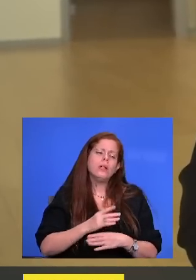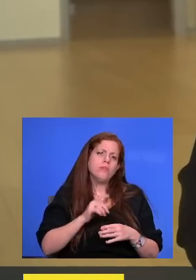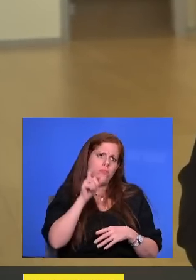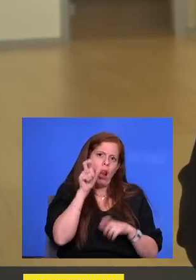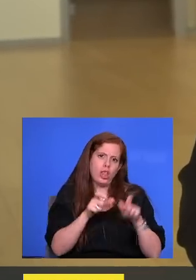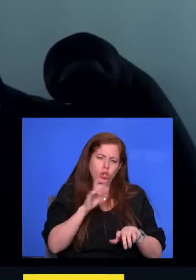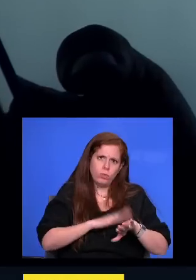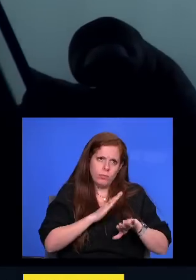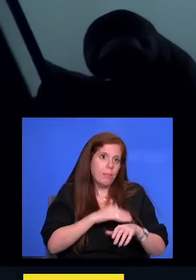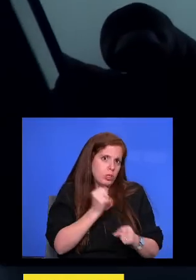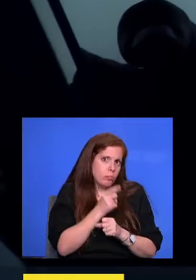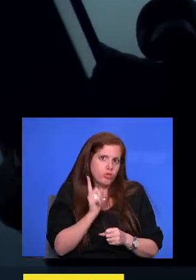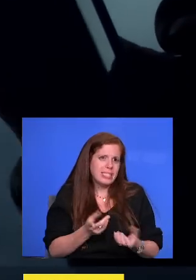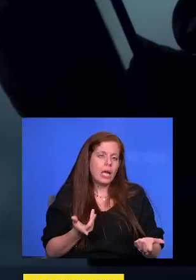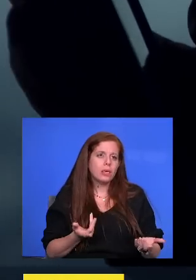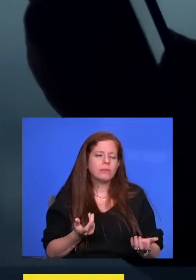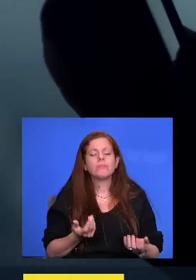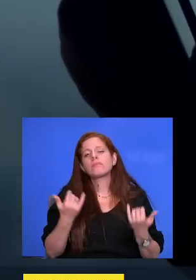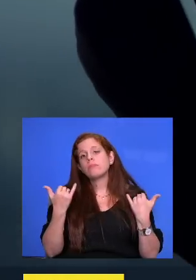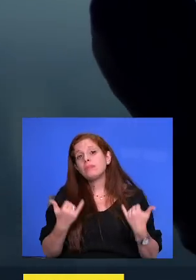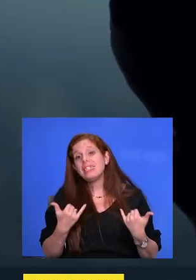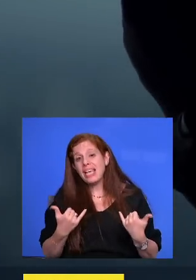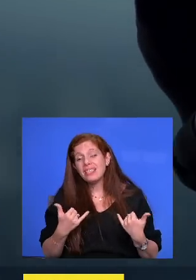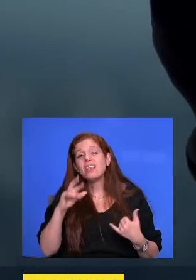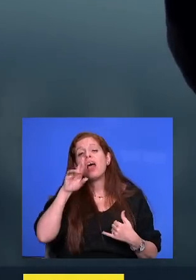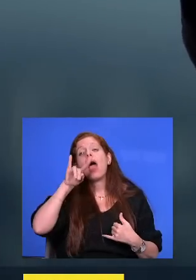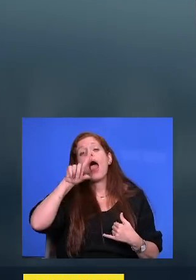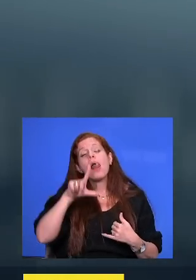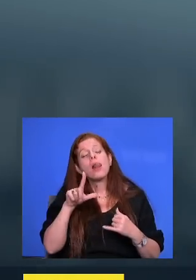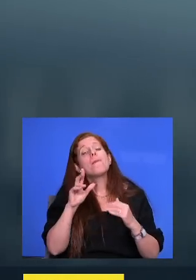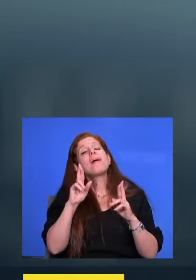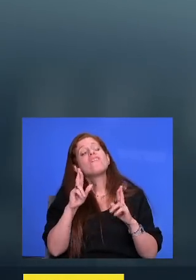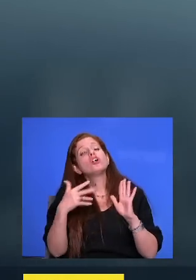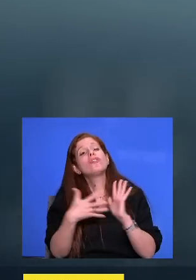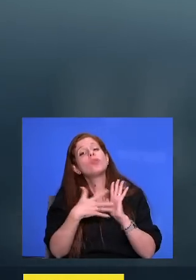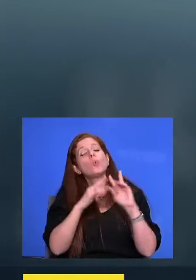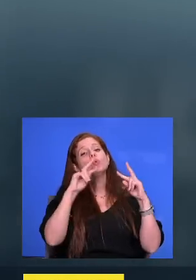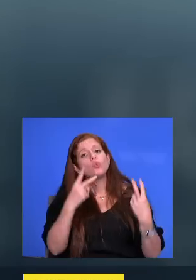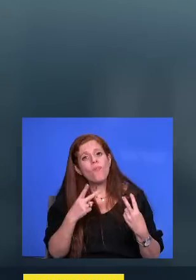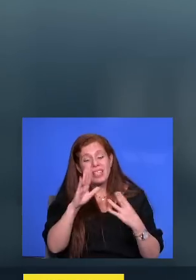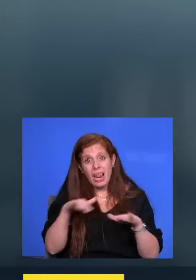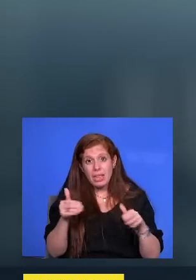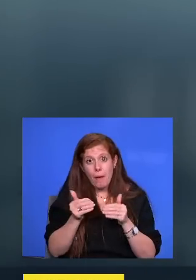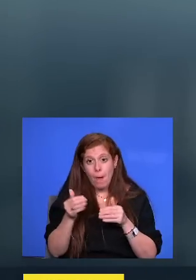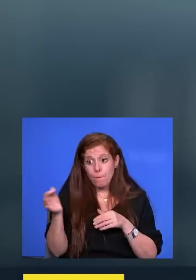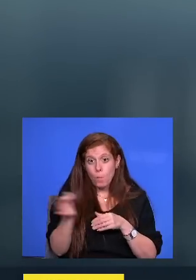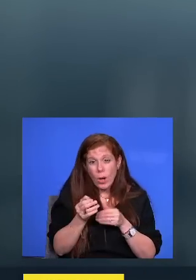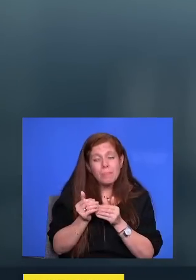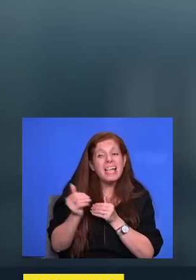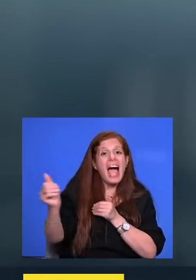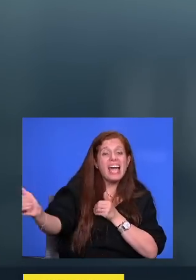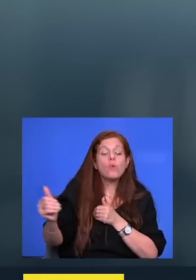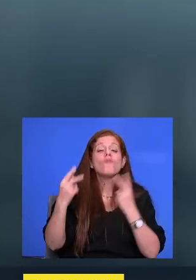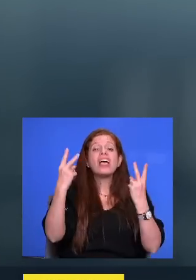המוסמכים לעשות מה שצריך. כעת רחל מקווה שיבחנו שוב את ההחלטה וירחיקו את הילדים הפוגעים, ובעיקר שבנה יוכל סוף